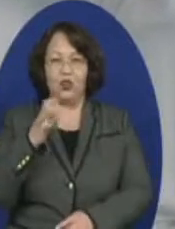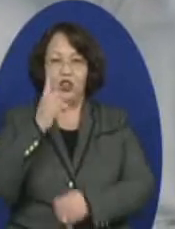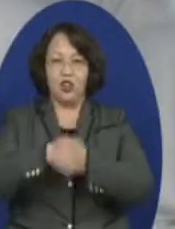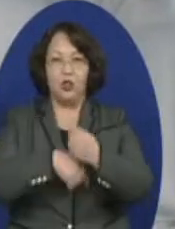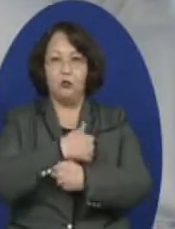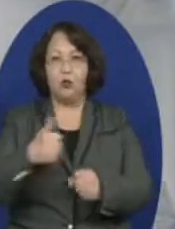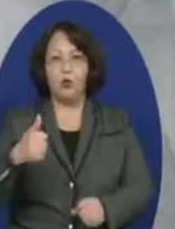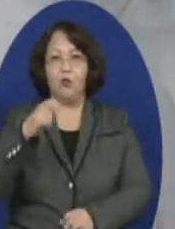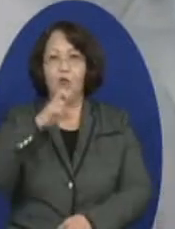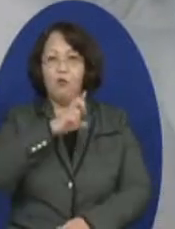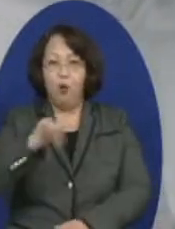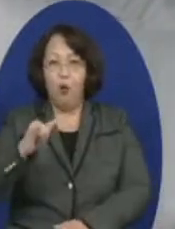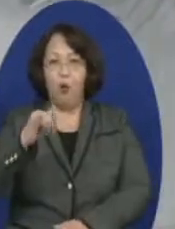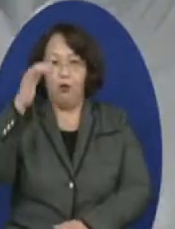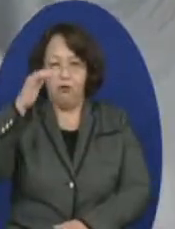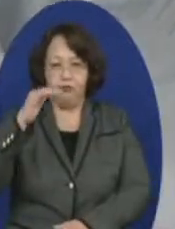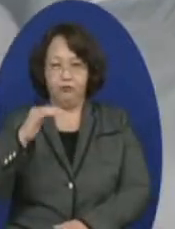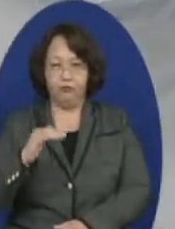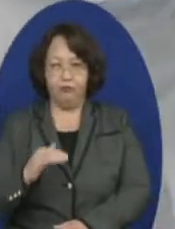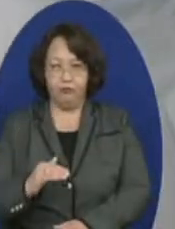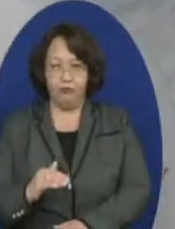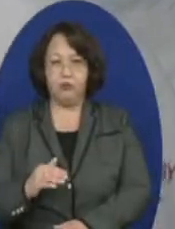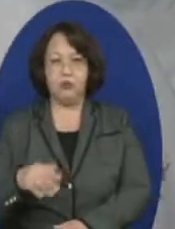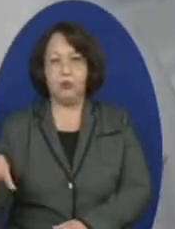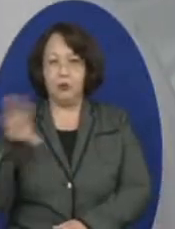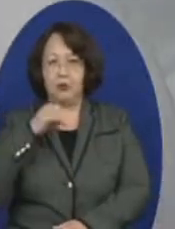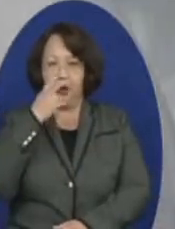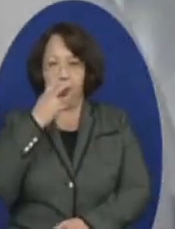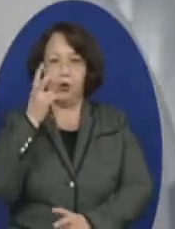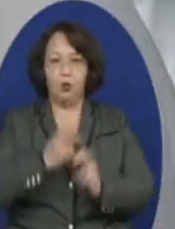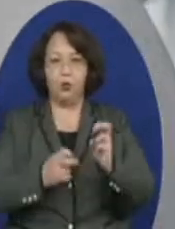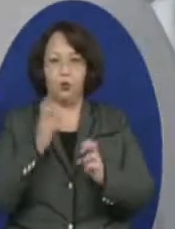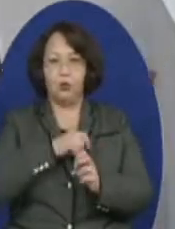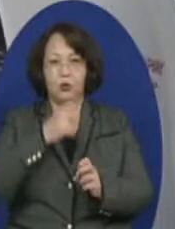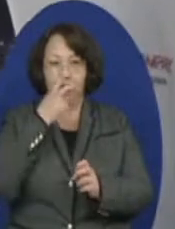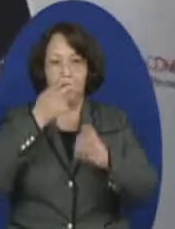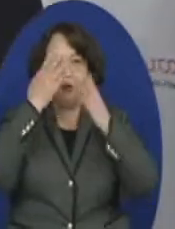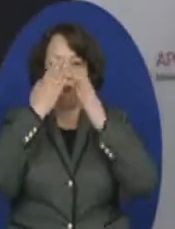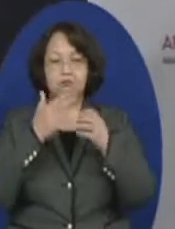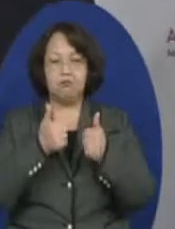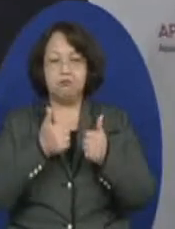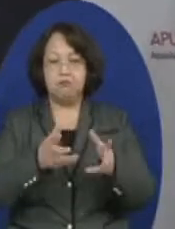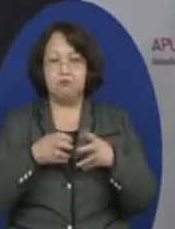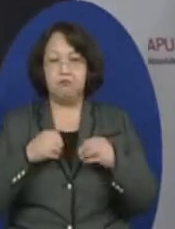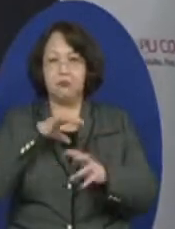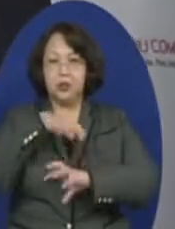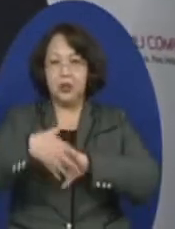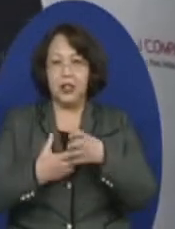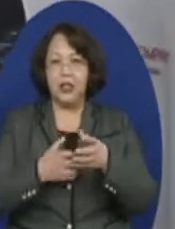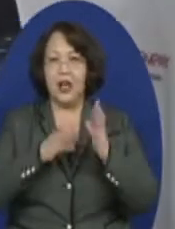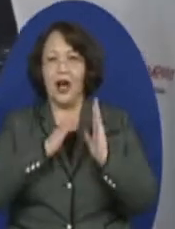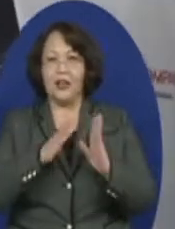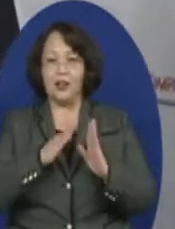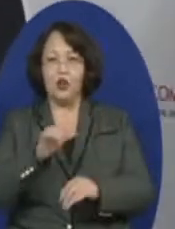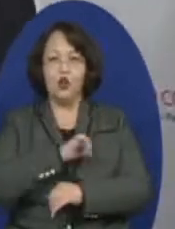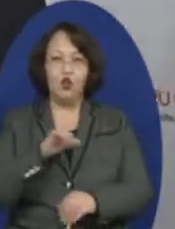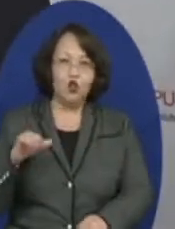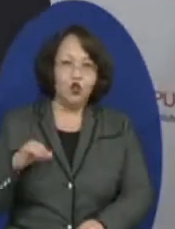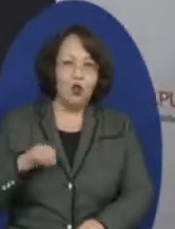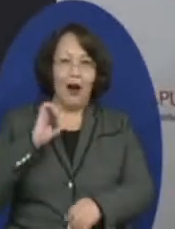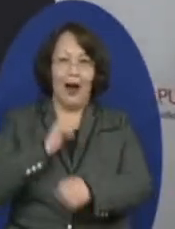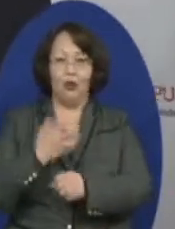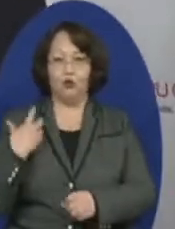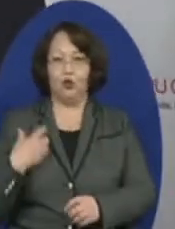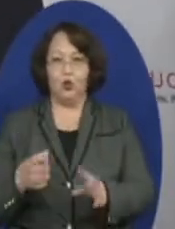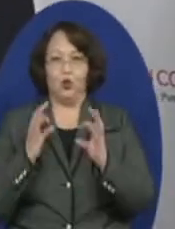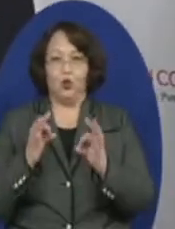жил болгон бууруулах гэдэг дээр бол бид нэр одоо үйлдвэрлэгчдийн хувьд бол талархан хүлээж авч байгаа. Ягаад бол дэлхийн нийтийн хандлага өөрөө